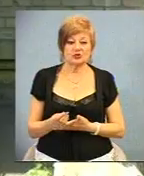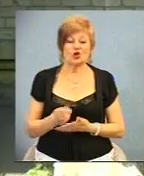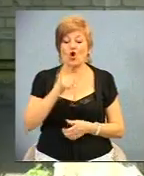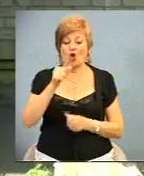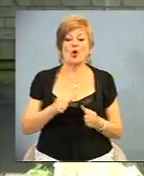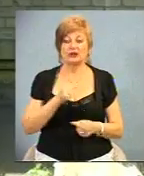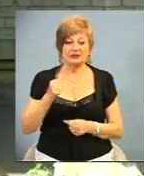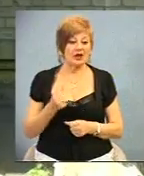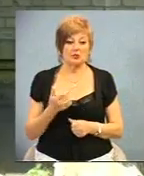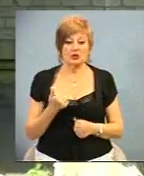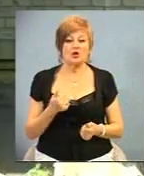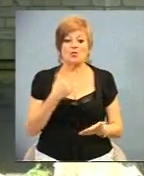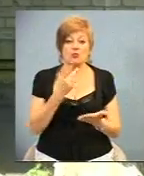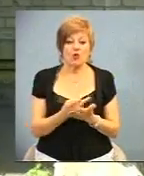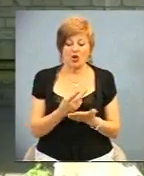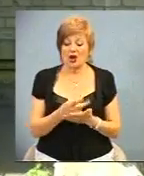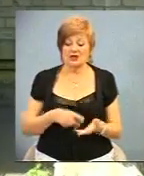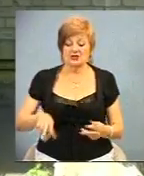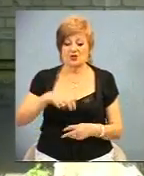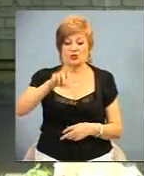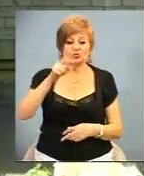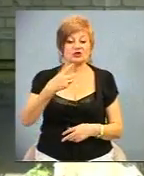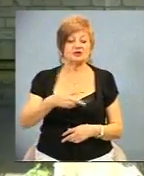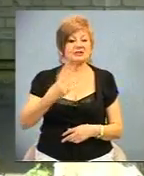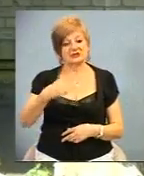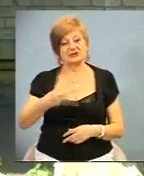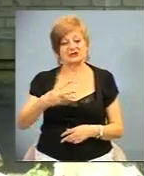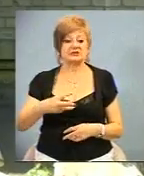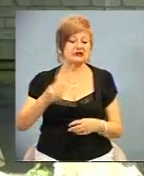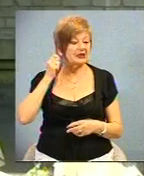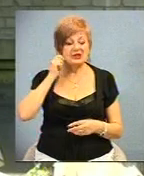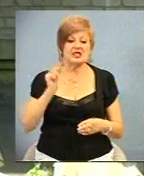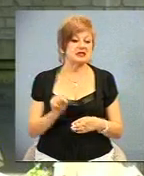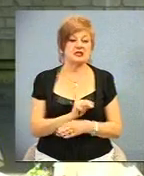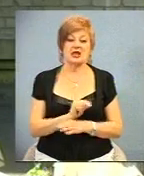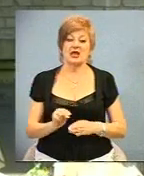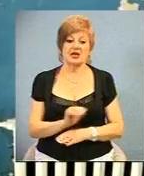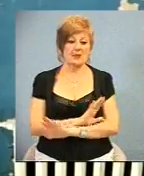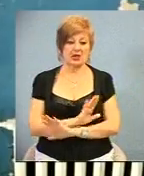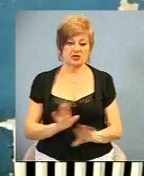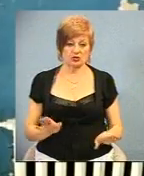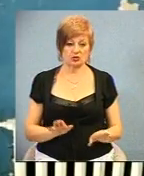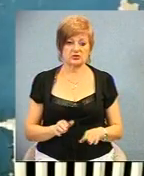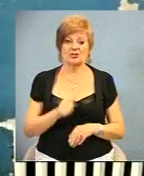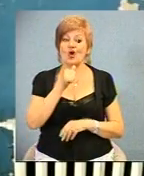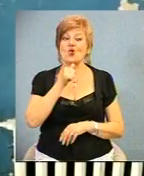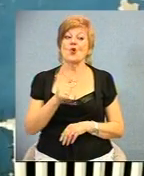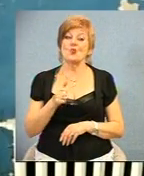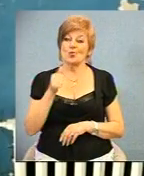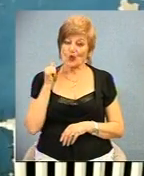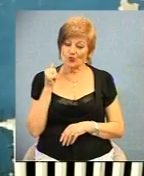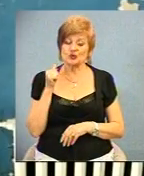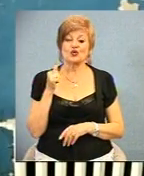годами. И мы показываем те подъезды, в которых 20-летиями, 10-летиями не делался ремонт. Торік на конкурс «Мій